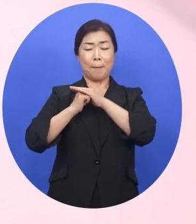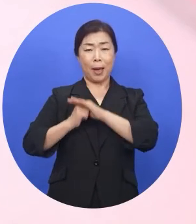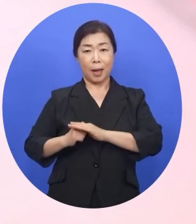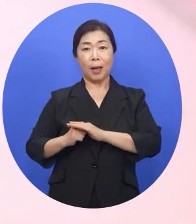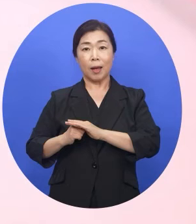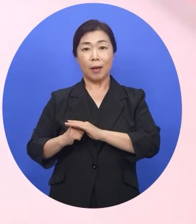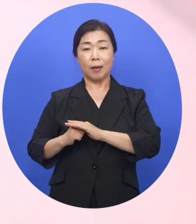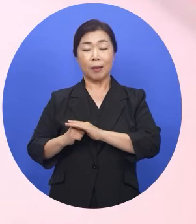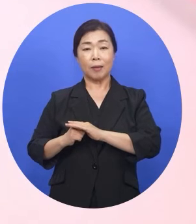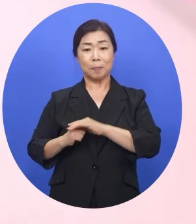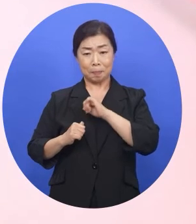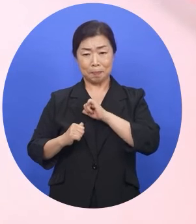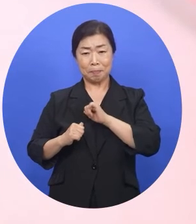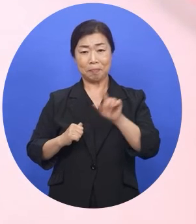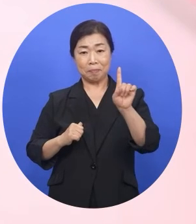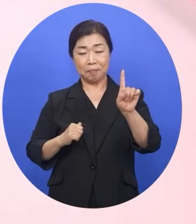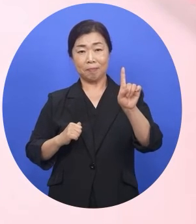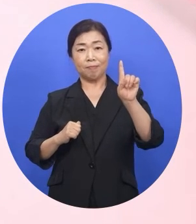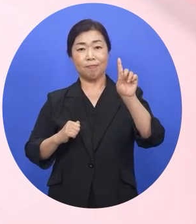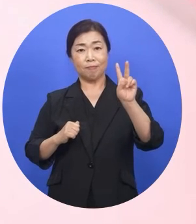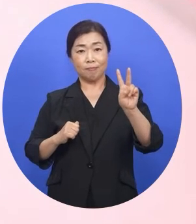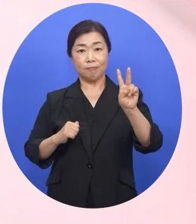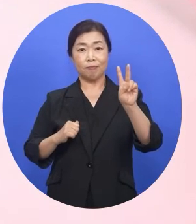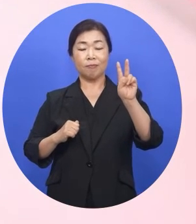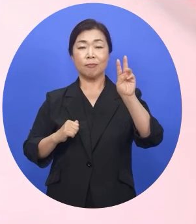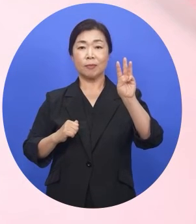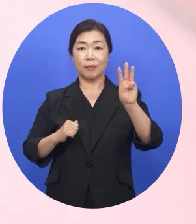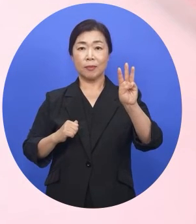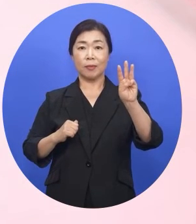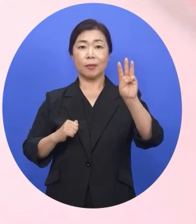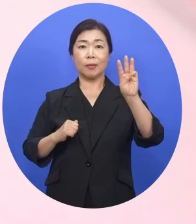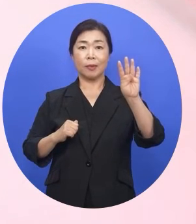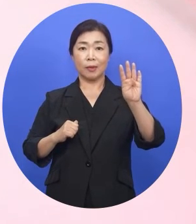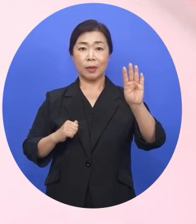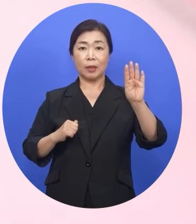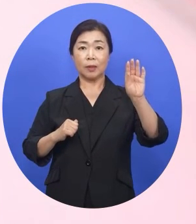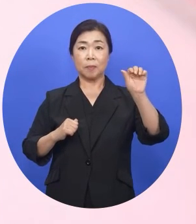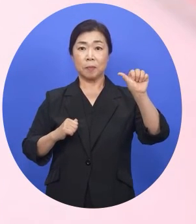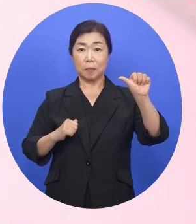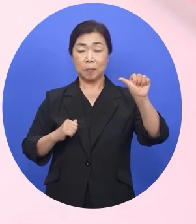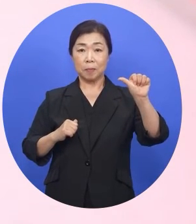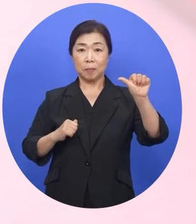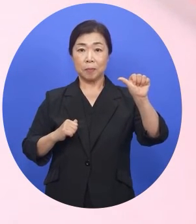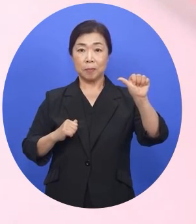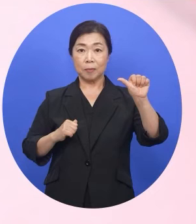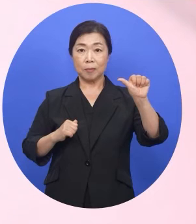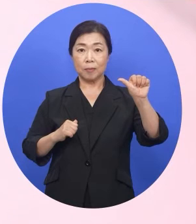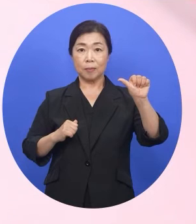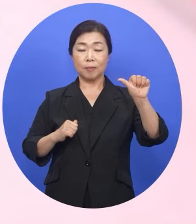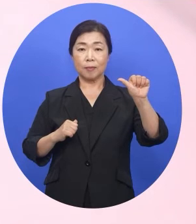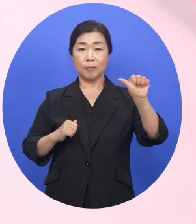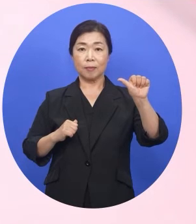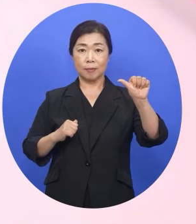숨을 참고 하나, 둘, 셋, 넷,